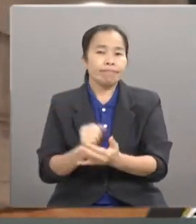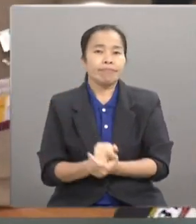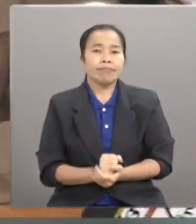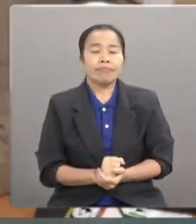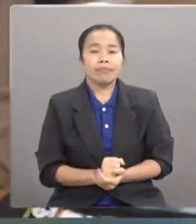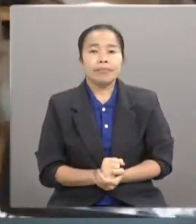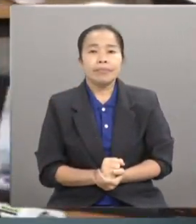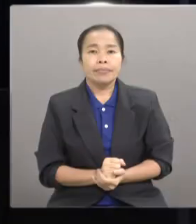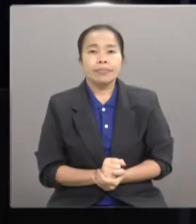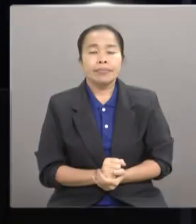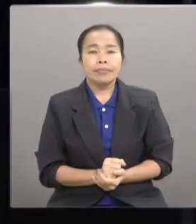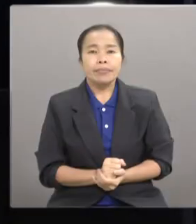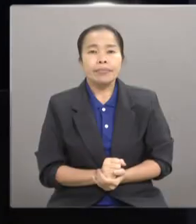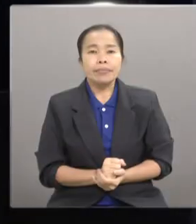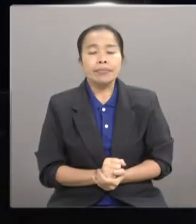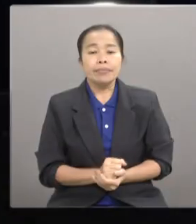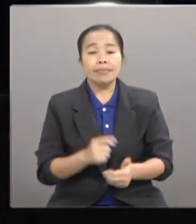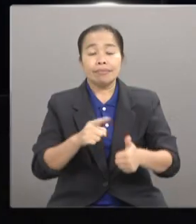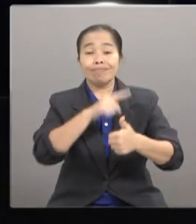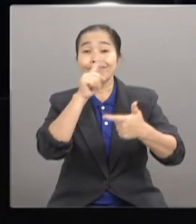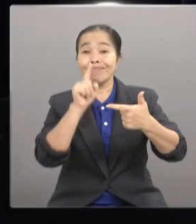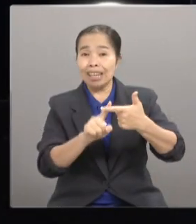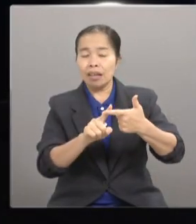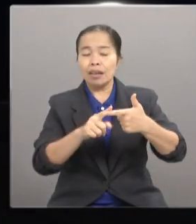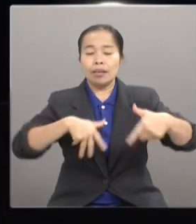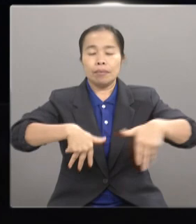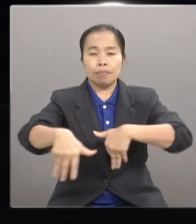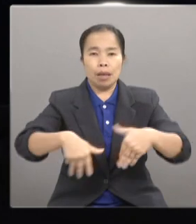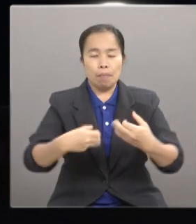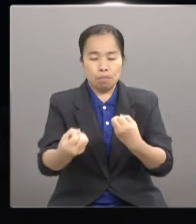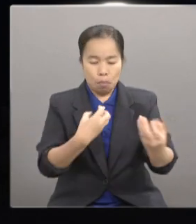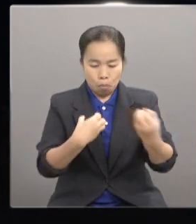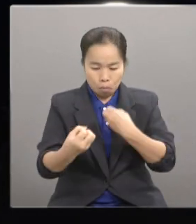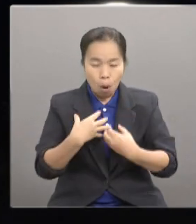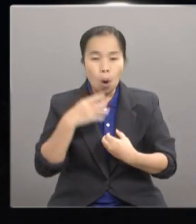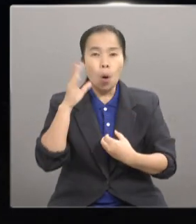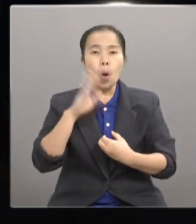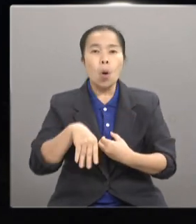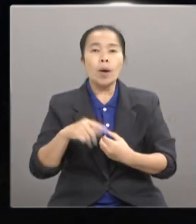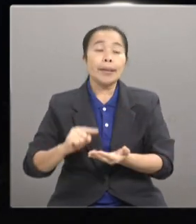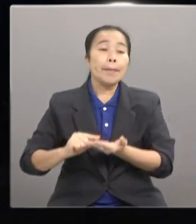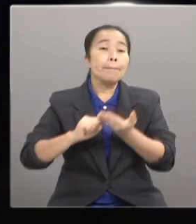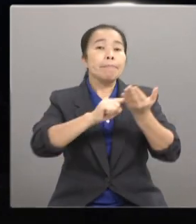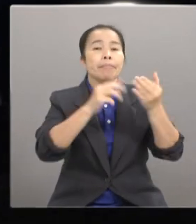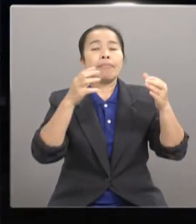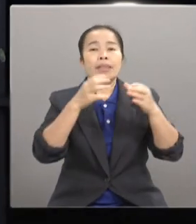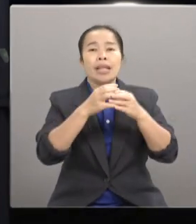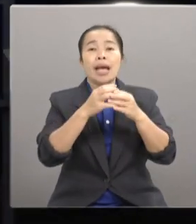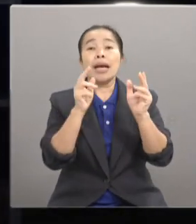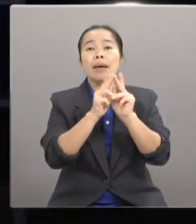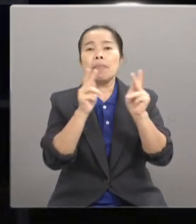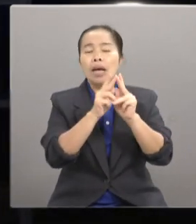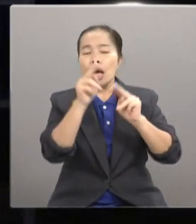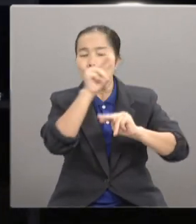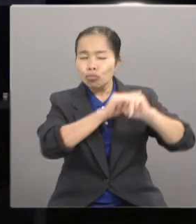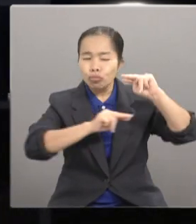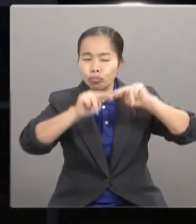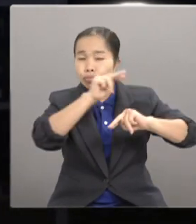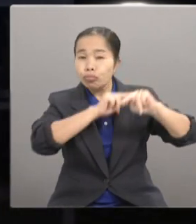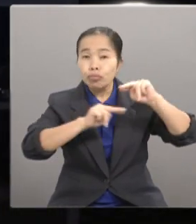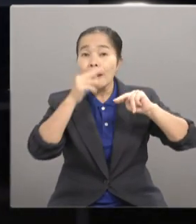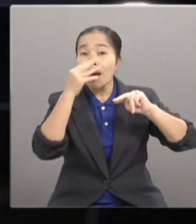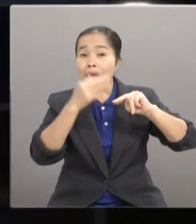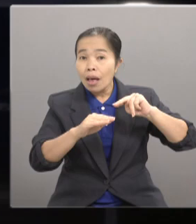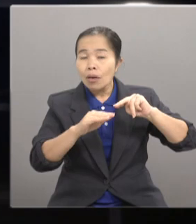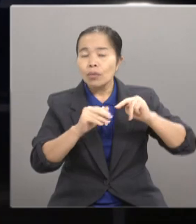ไหมและคามคดเห็นของคณผชมก็ได้ส่งถึงคณะอนุกรมการรับแลพจารณεί Him หอรเรีนจัพระESA ถนทั้ง